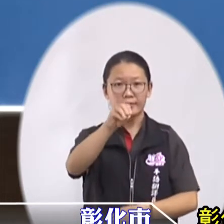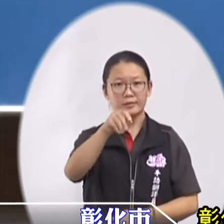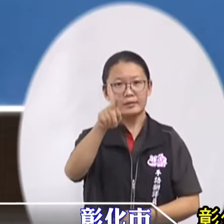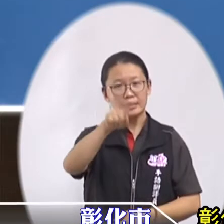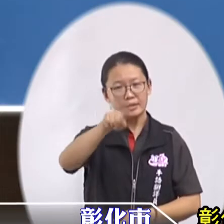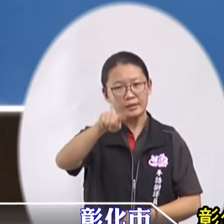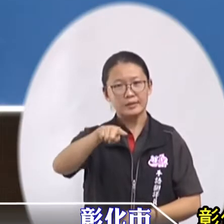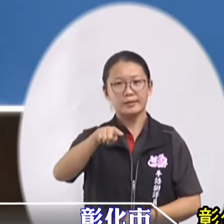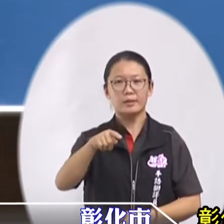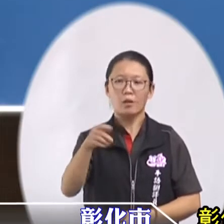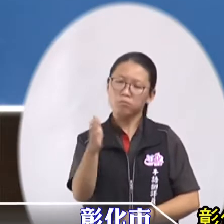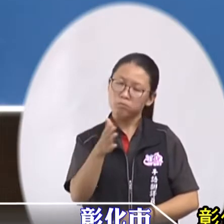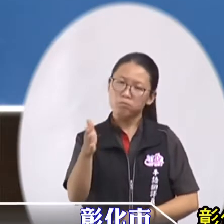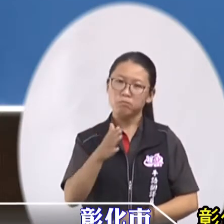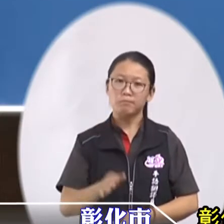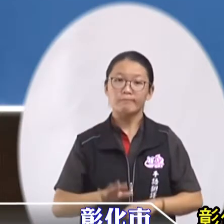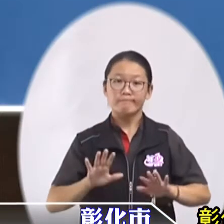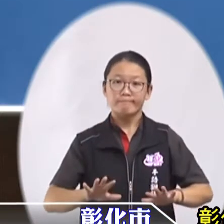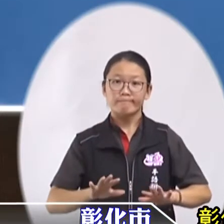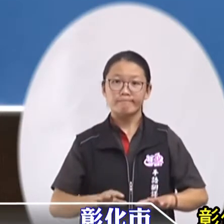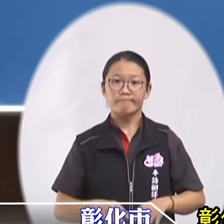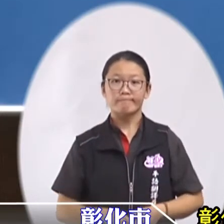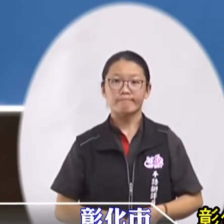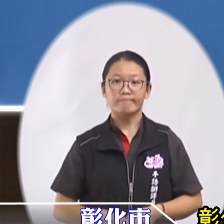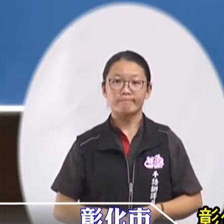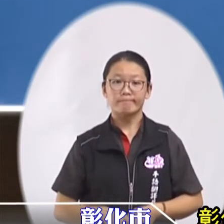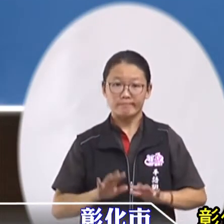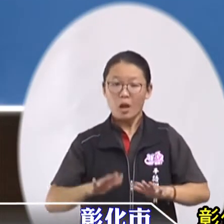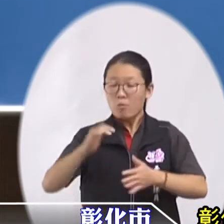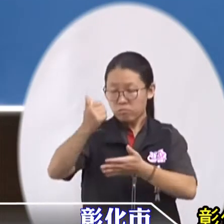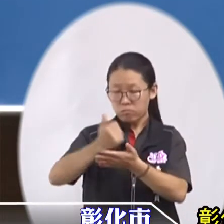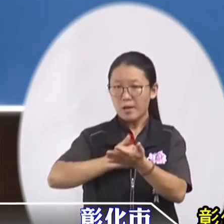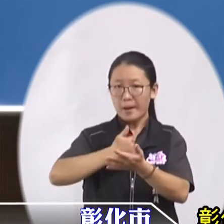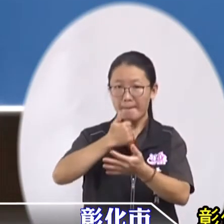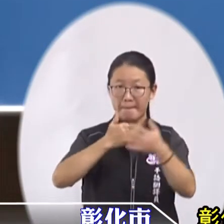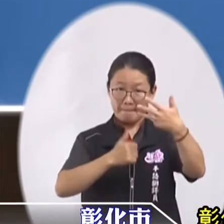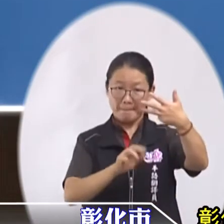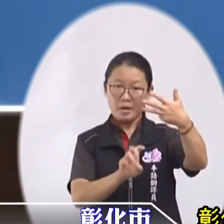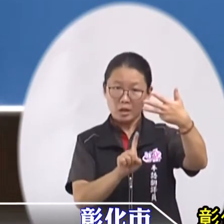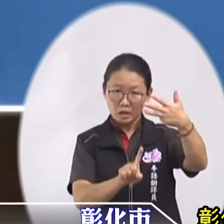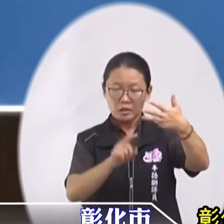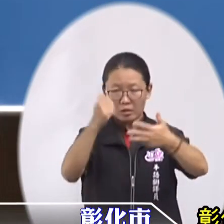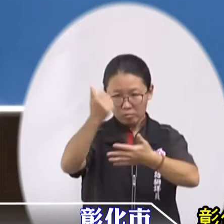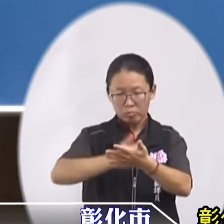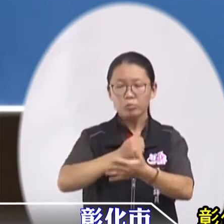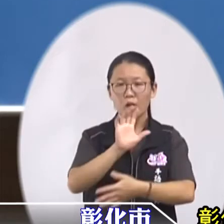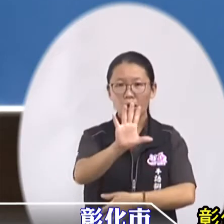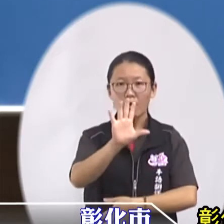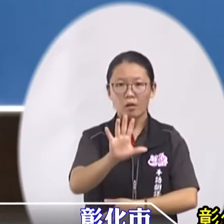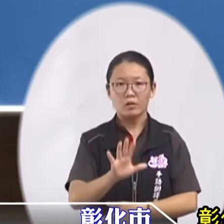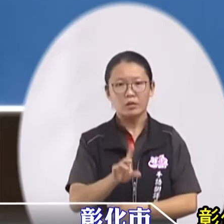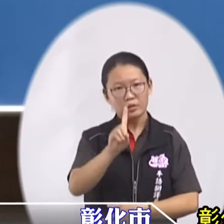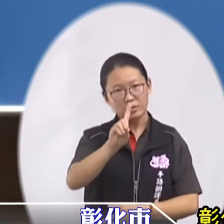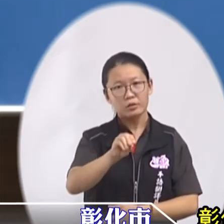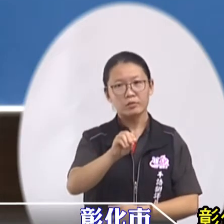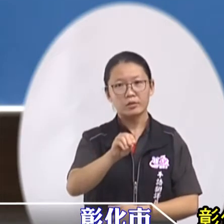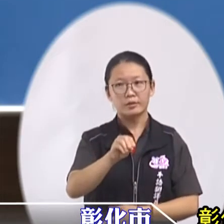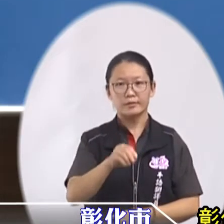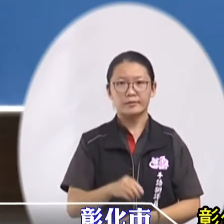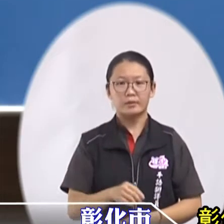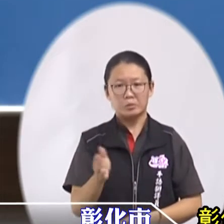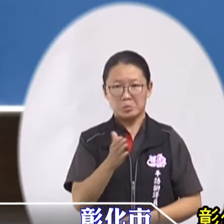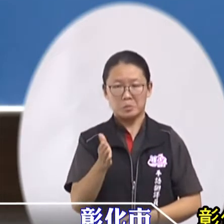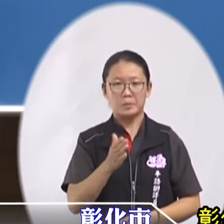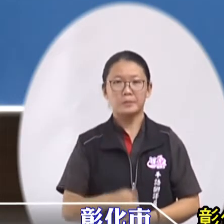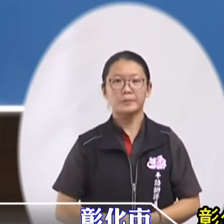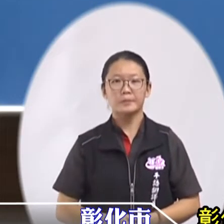37400人哈，第一批已经。到手了哈，8月31号都已经入库了哈，拢总有19400剂，